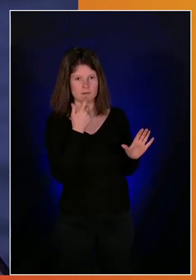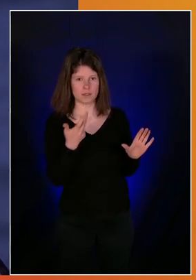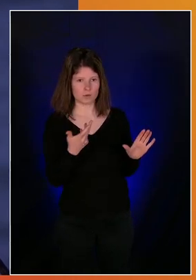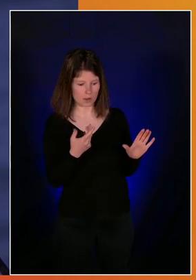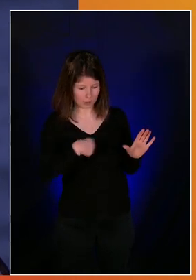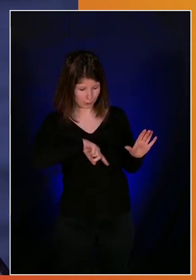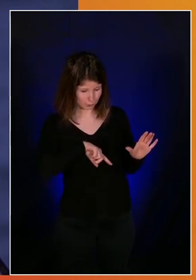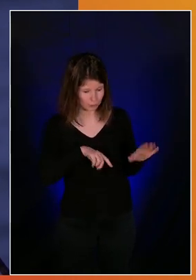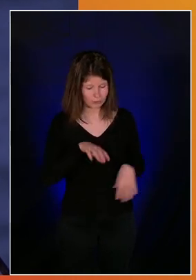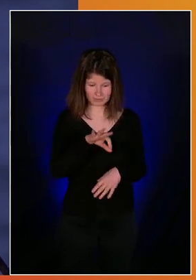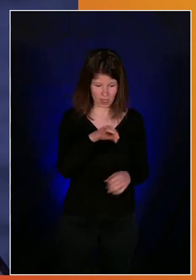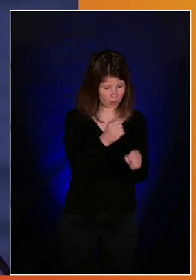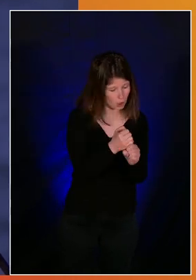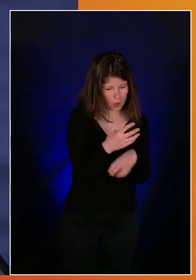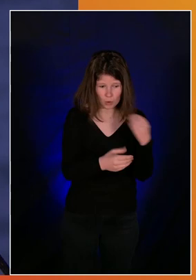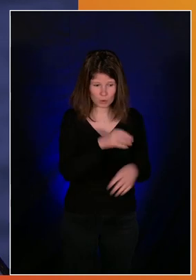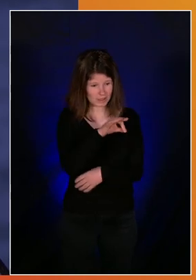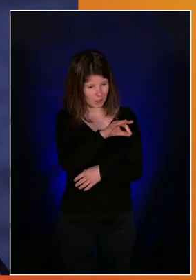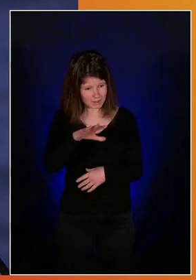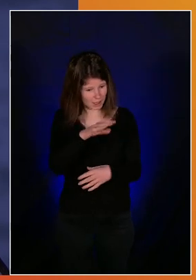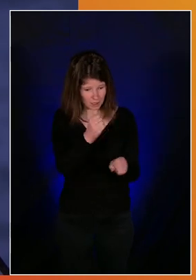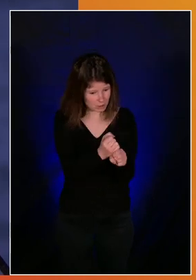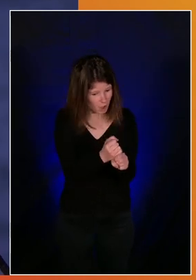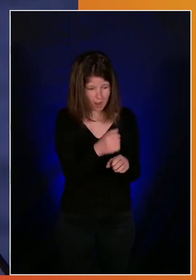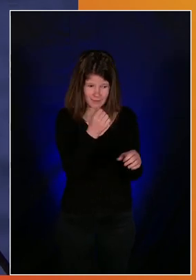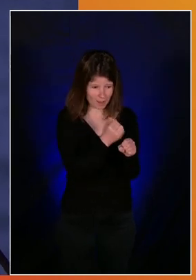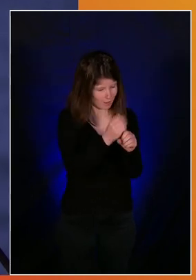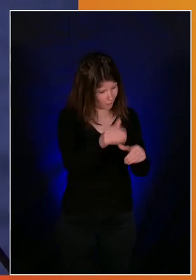après 50 ou 55 ans, tellement les boulots sont pénibles.